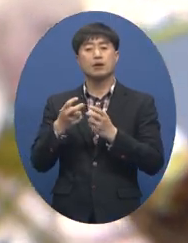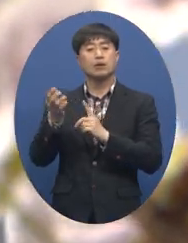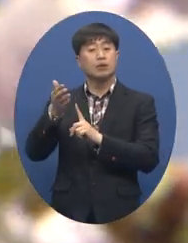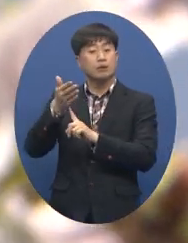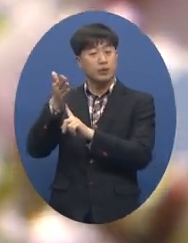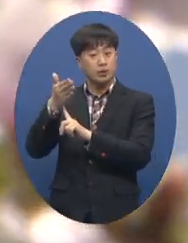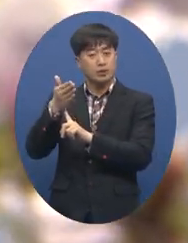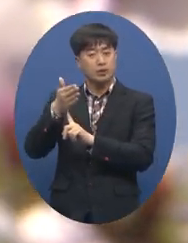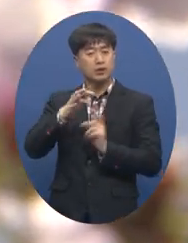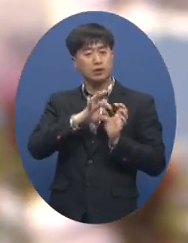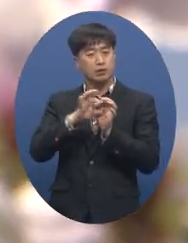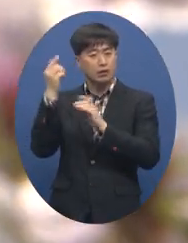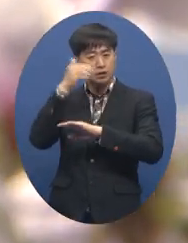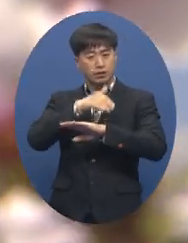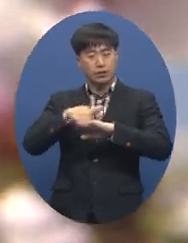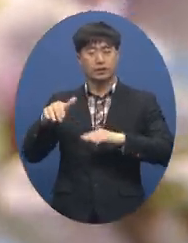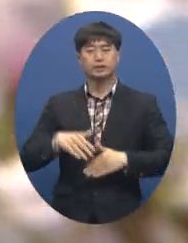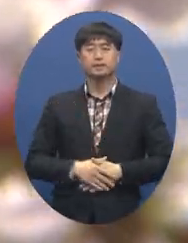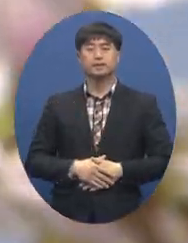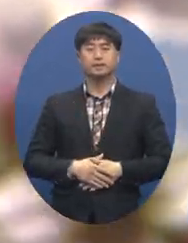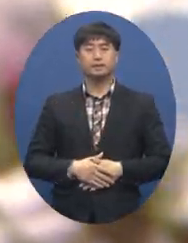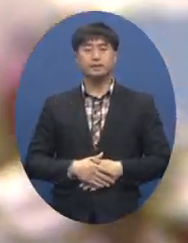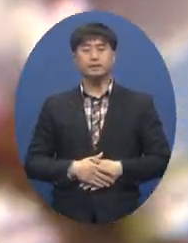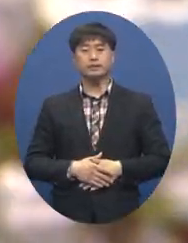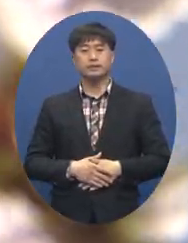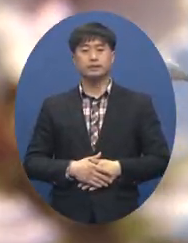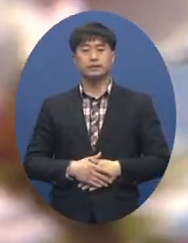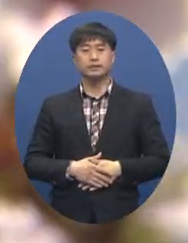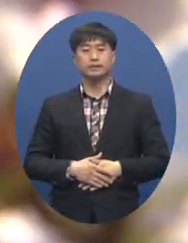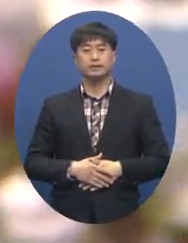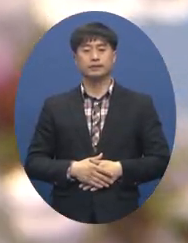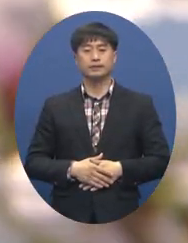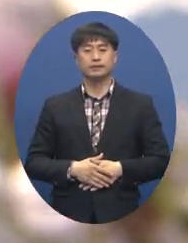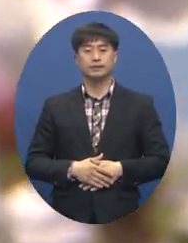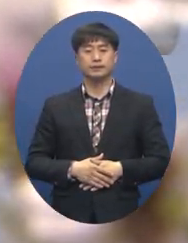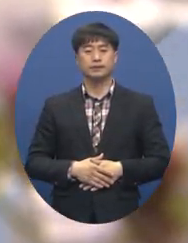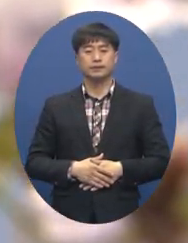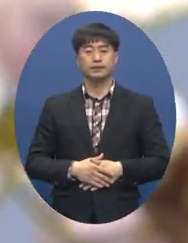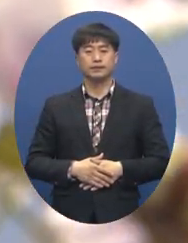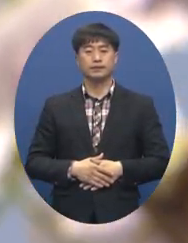이어갈 계획입니다 현규 줄 tv 최창수 입니다